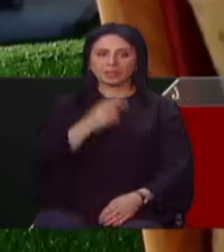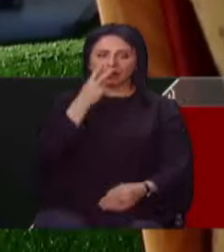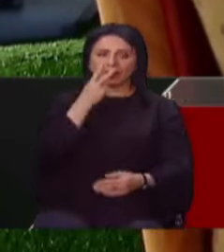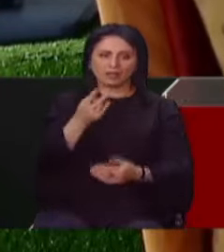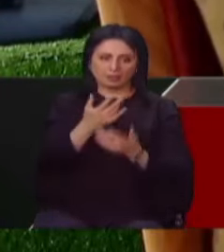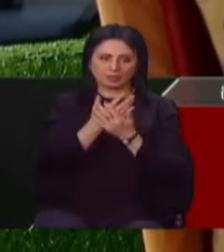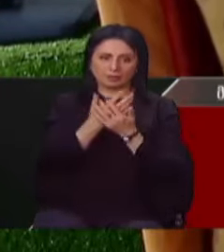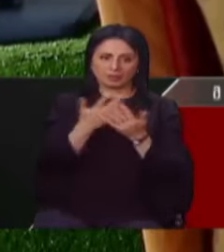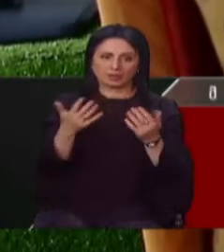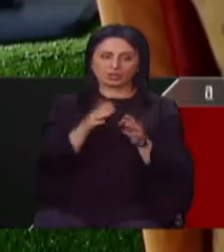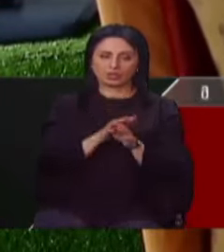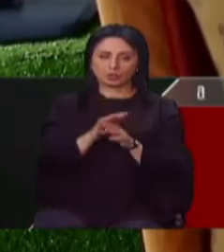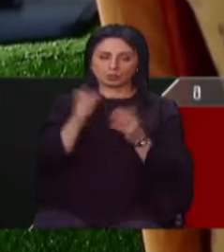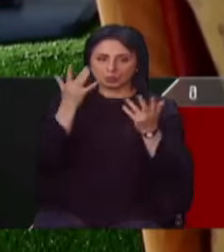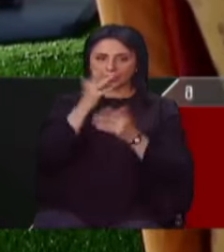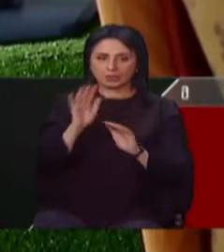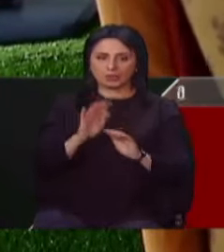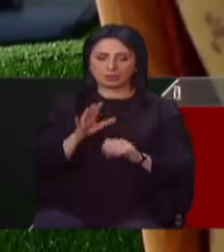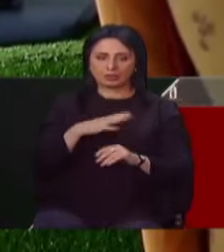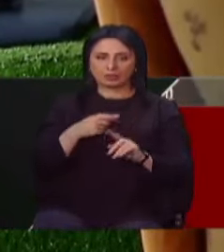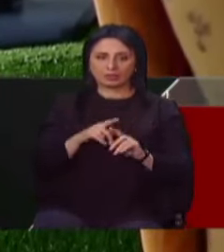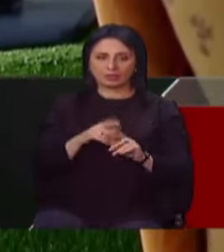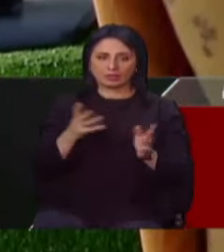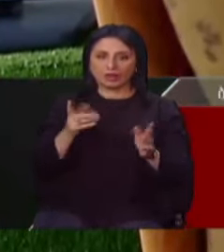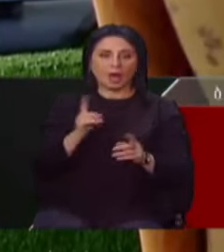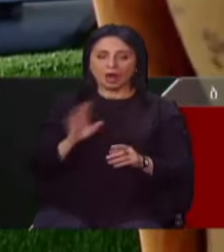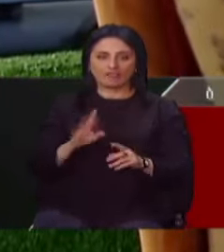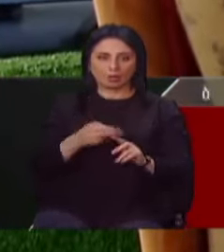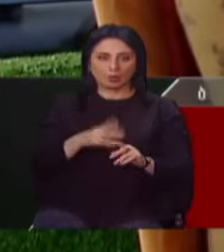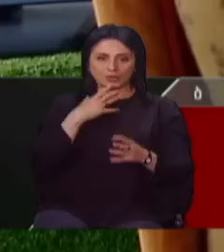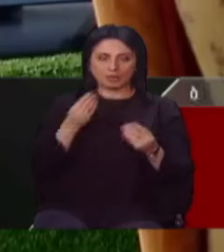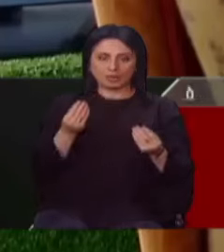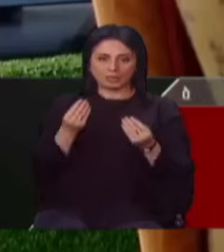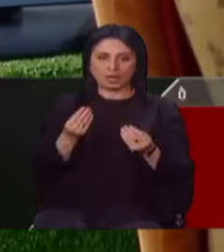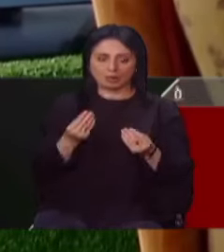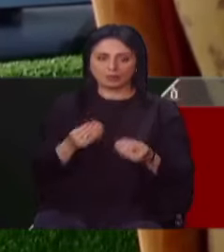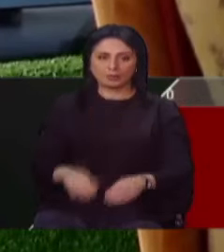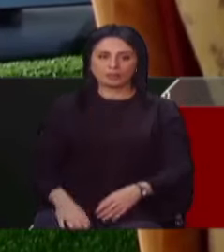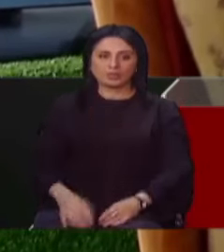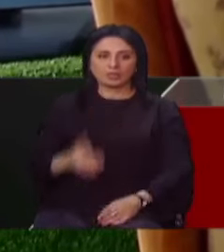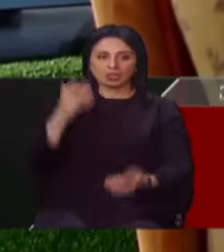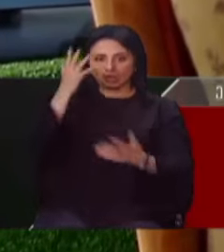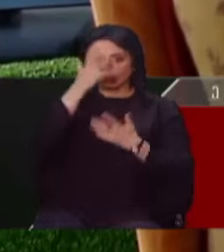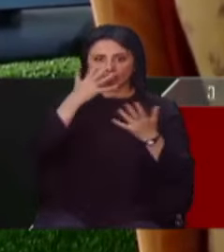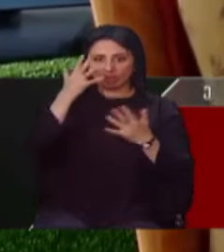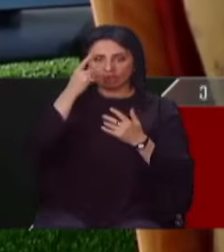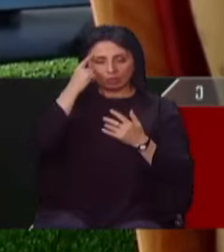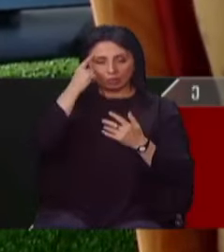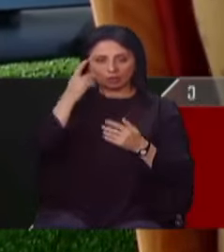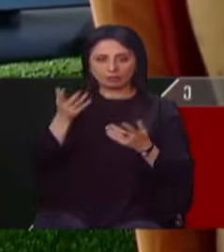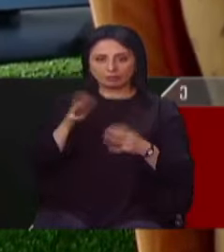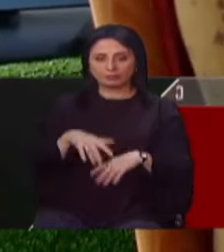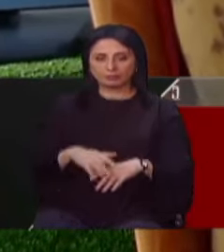და აი სრულიად წარმოუდგენელი იყო ის, არ ველოდი რა ასეთ სილამაზეს. და ხო შტაბის დილებით გავაკეთე